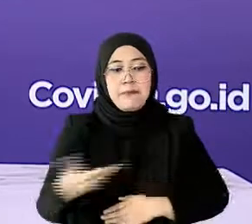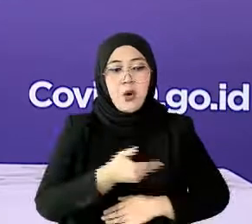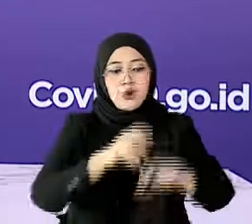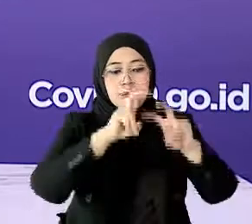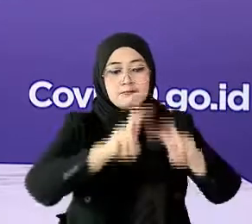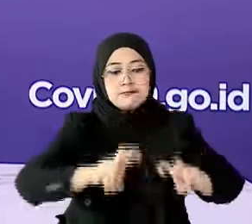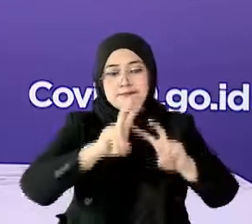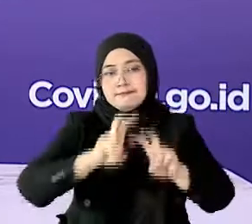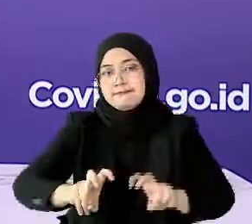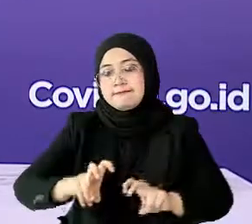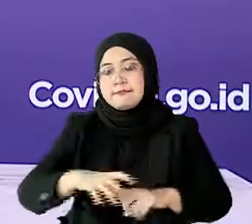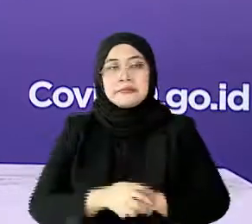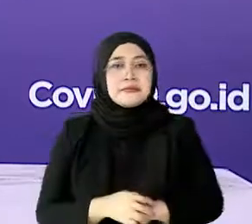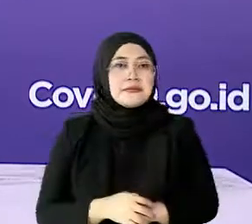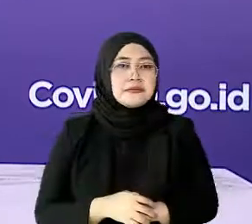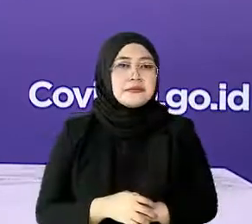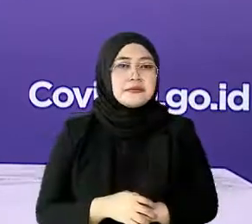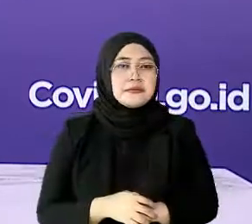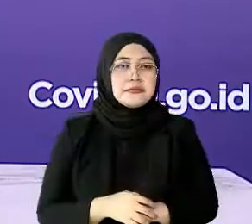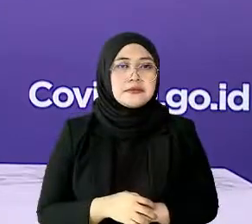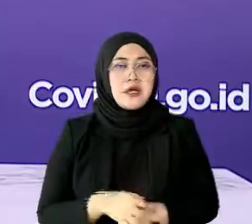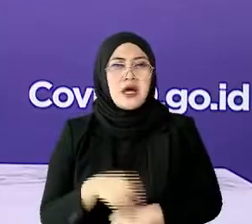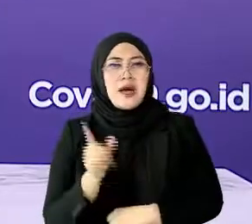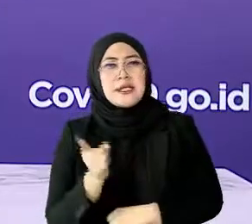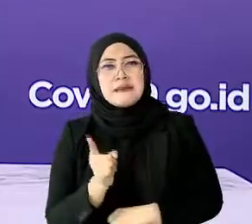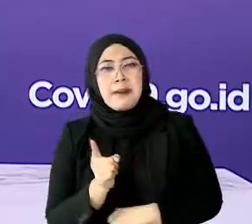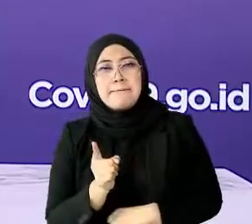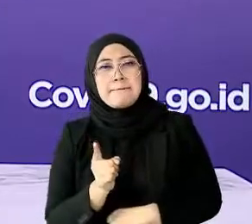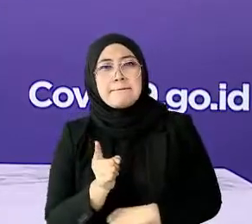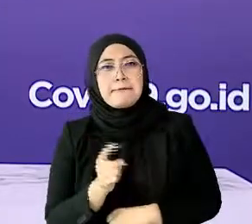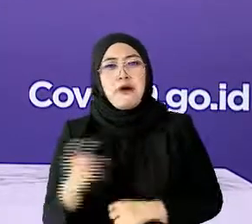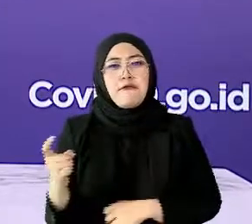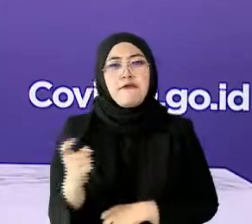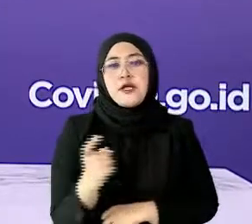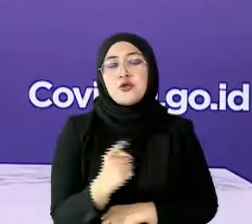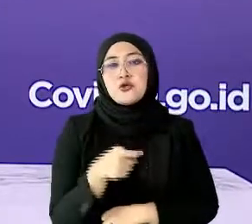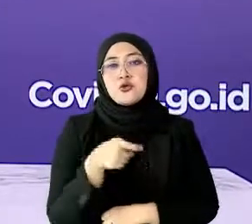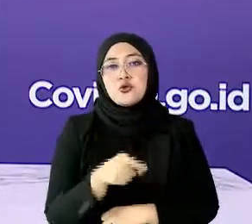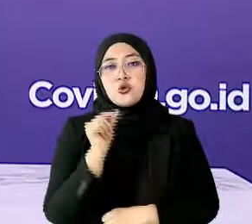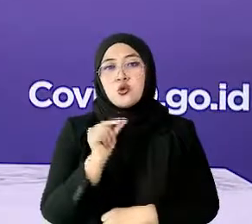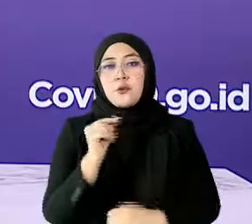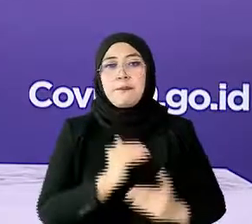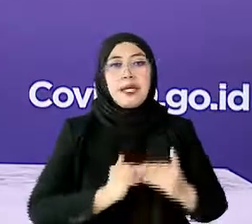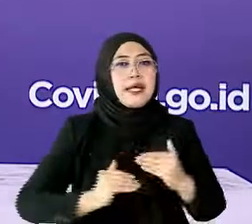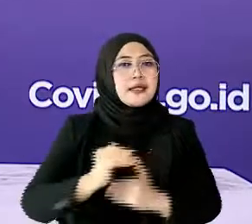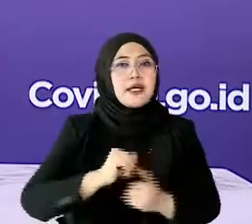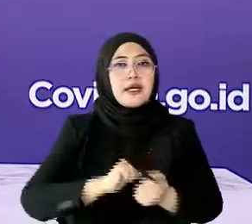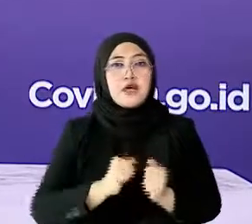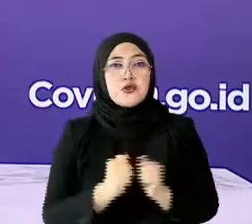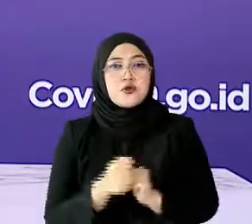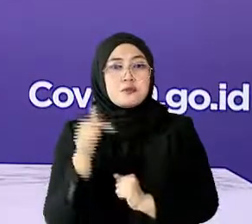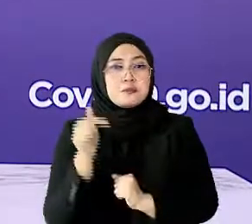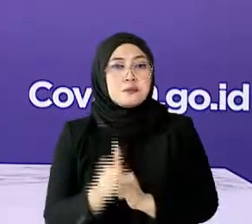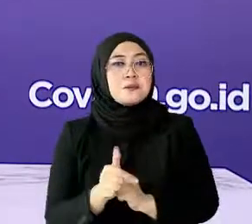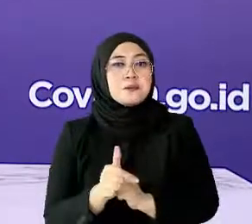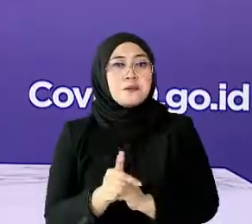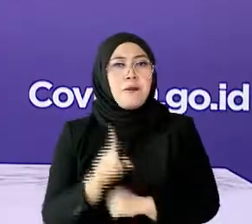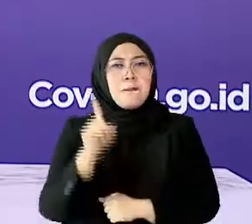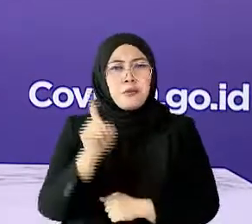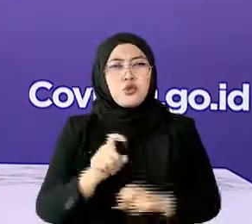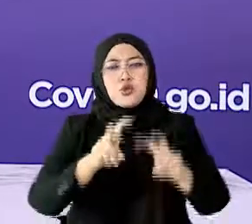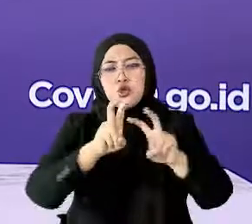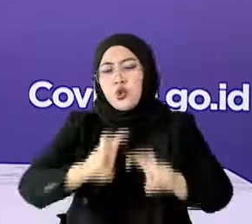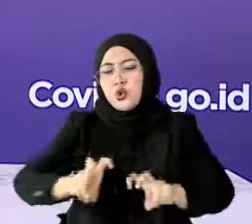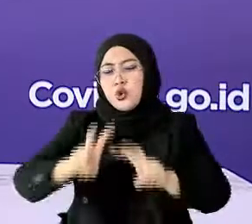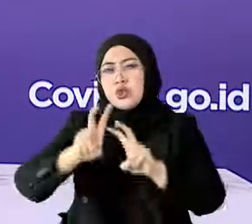a&a perlu ditekankan bahwa simpulan sebab-akibat varian Terhadap Peningkatan laju kasus full Ini Membutuhkan